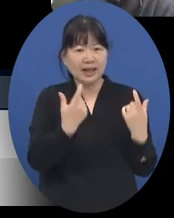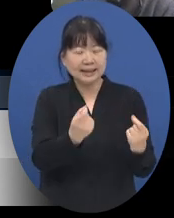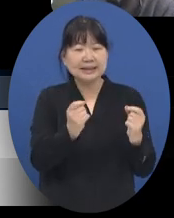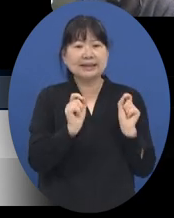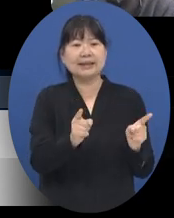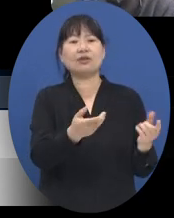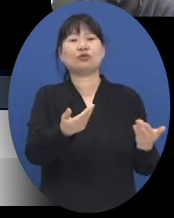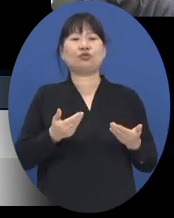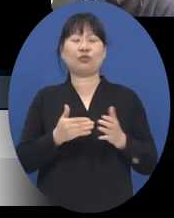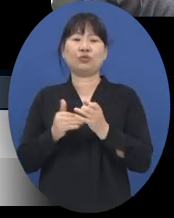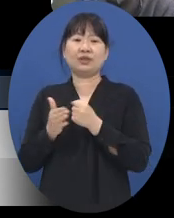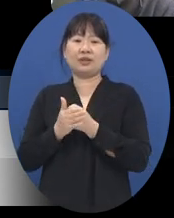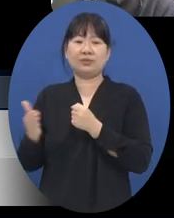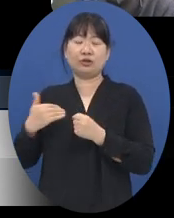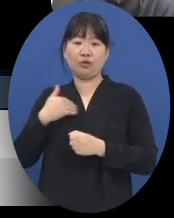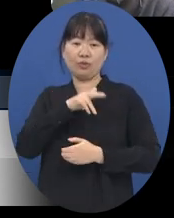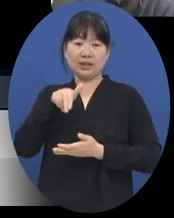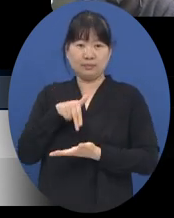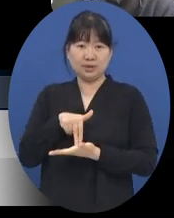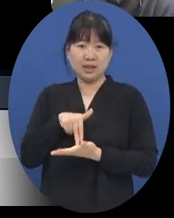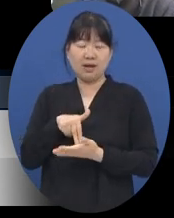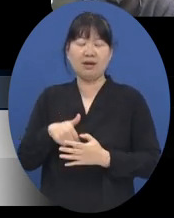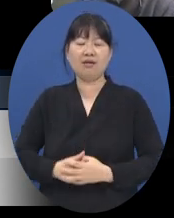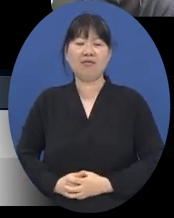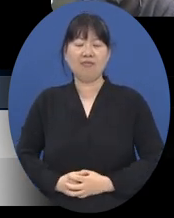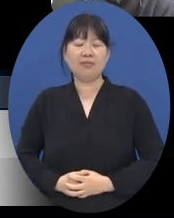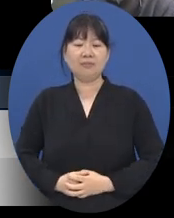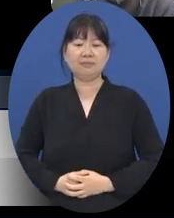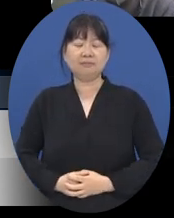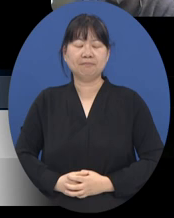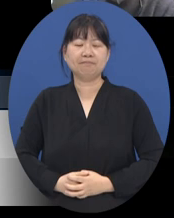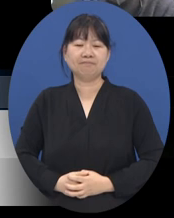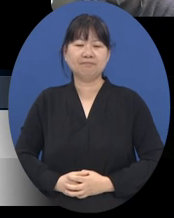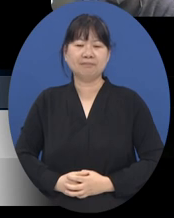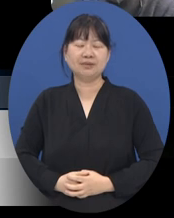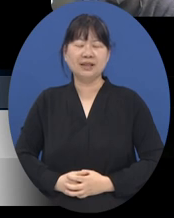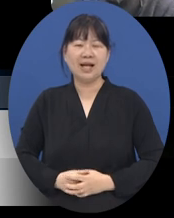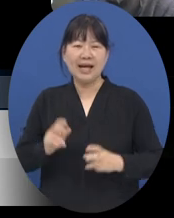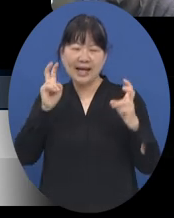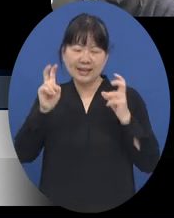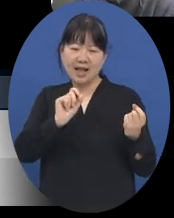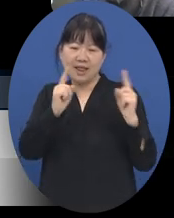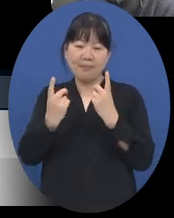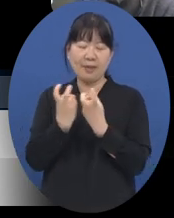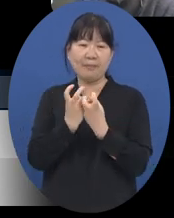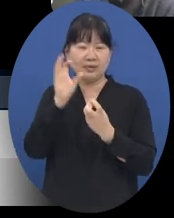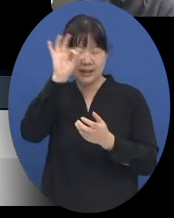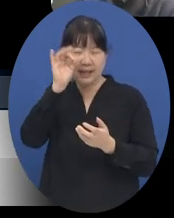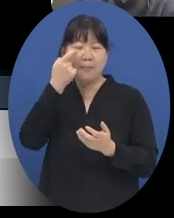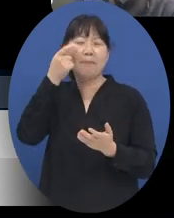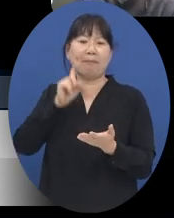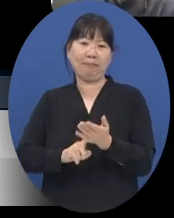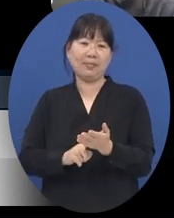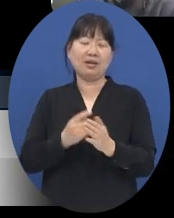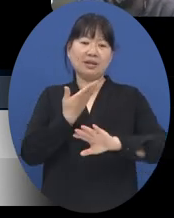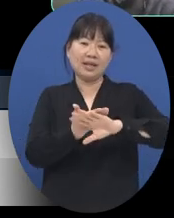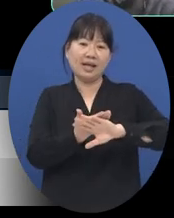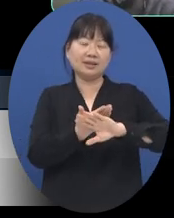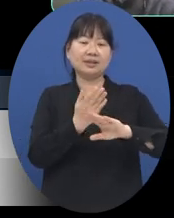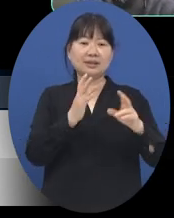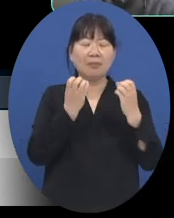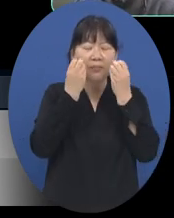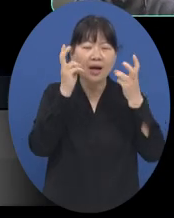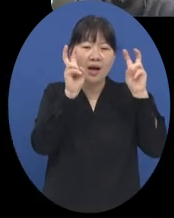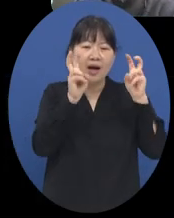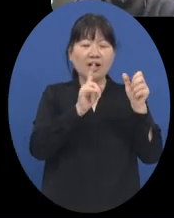주셔가지고 저희가 이 물꼬를 트게 된것 같습니다. 많은 다른 스타트업들도